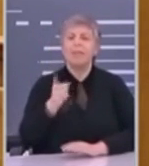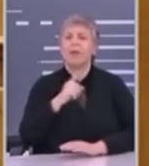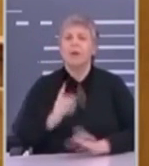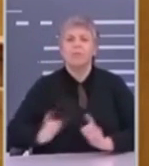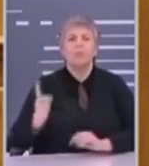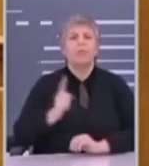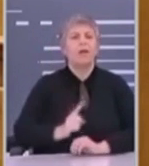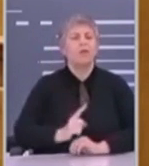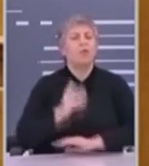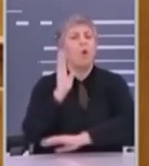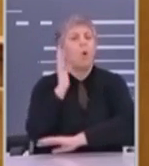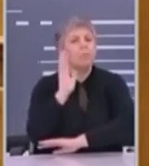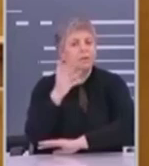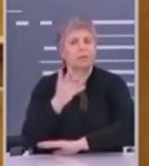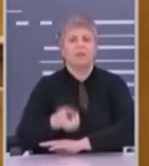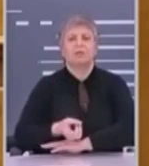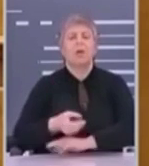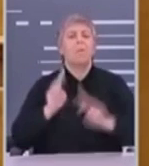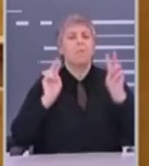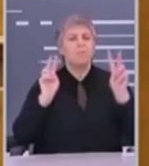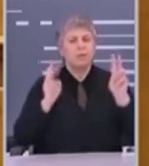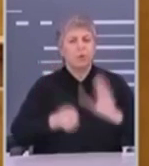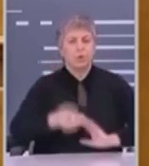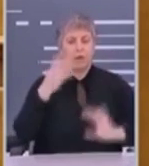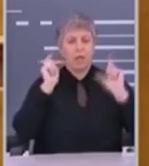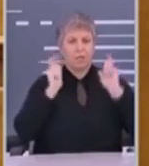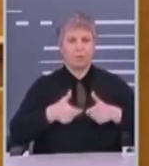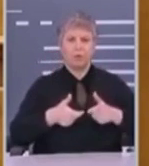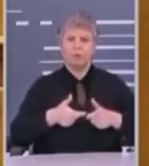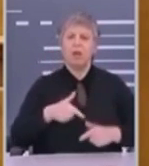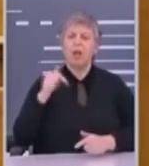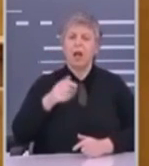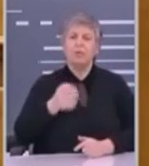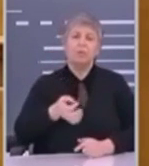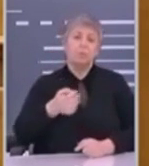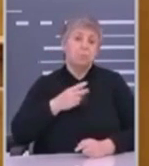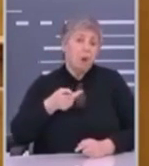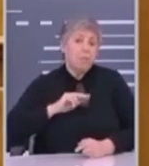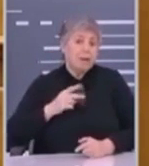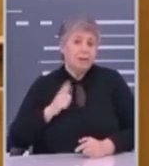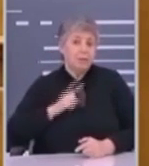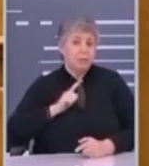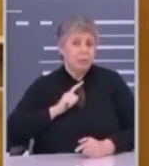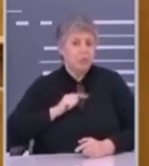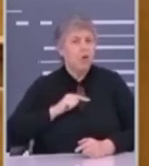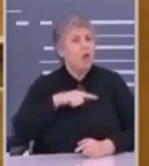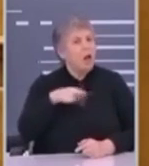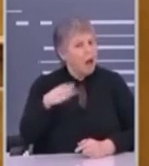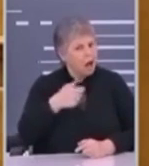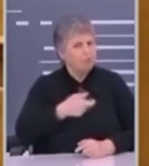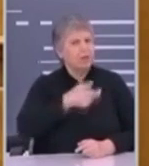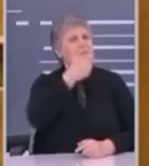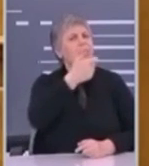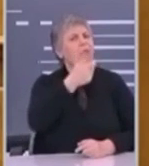μαζικής ενημέρωσης. Η συζήτηση μαραθώνει, αφού το λόγο λαμβάνουν εκτός από τους πολιτικούς αρχηγούς και οι κοινοβουλευτικοί εκπρόσωποι, οι βουλευτές